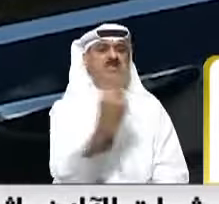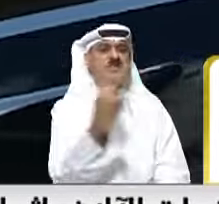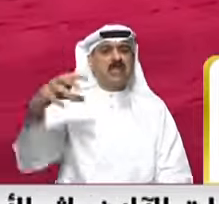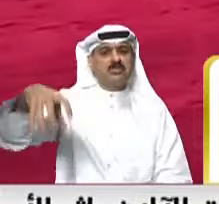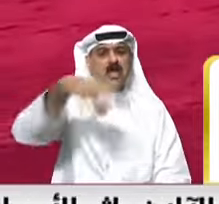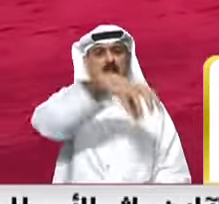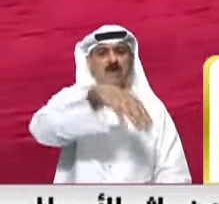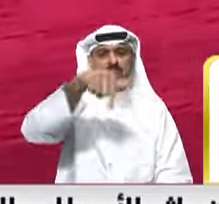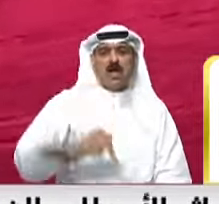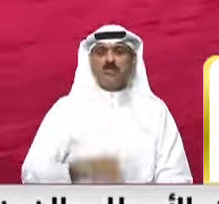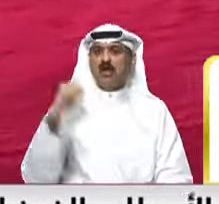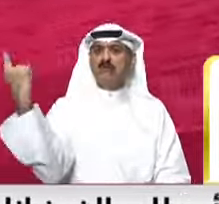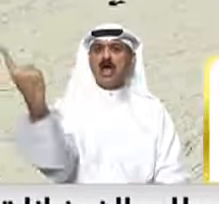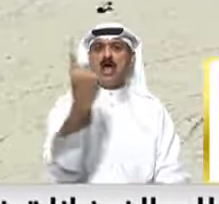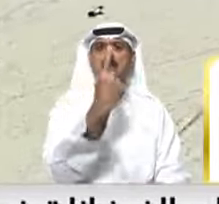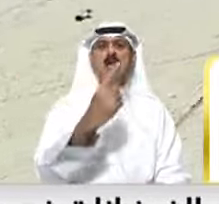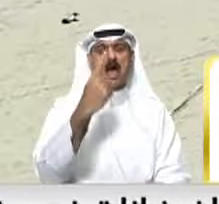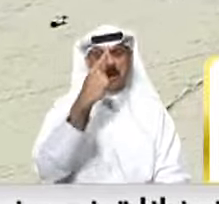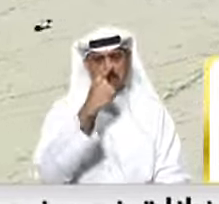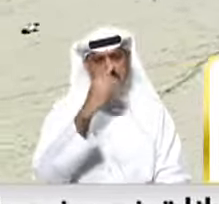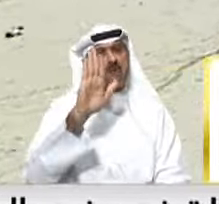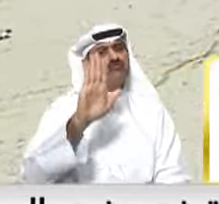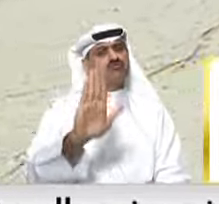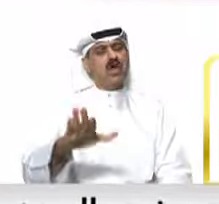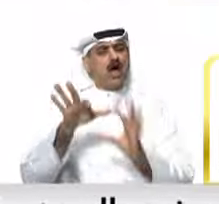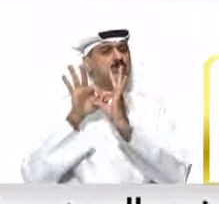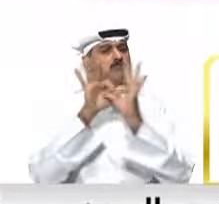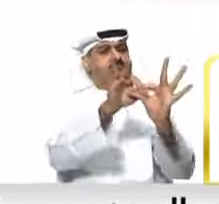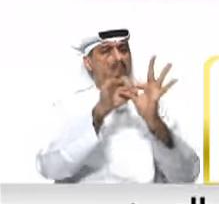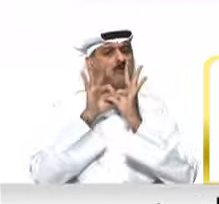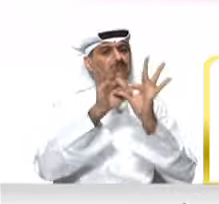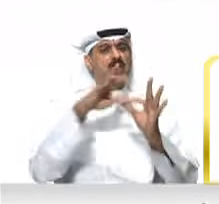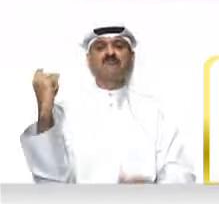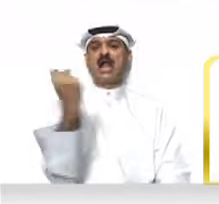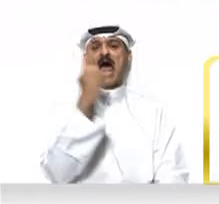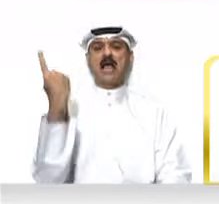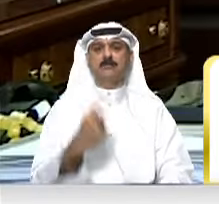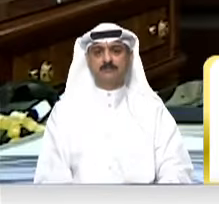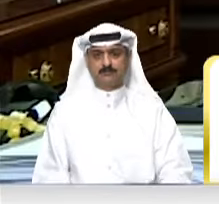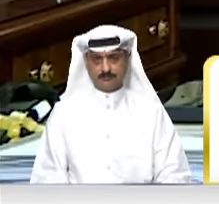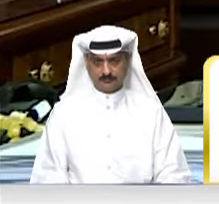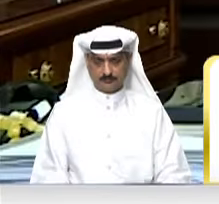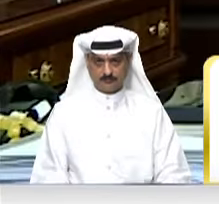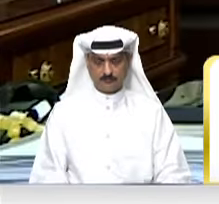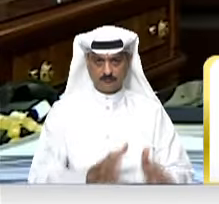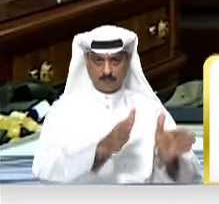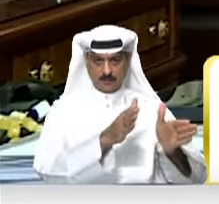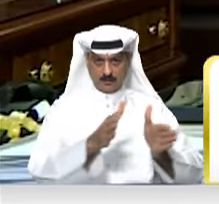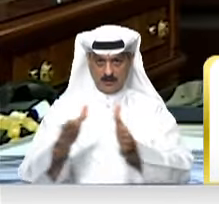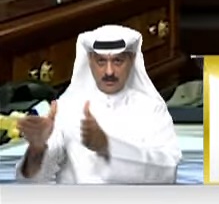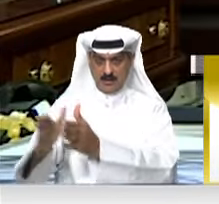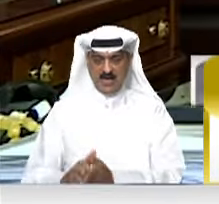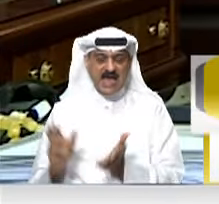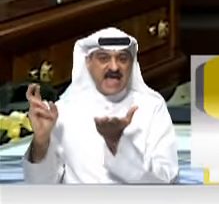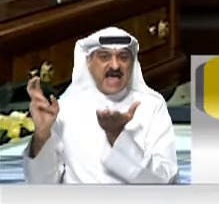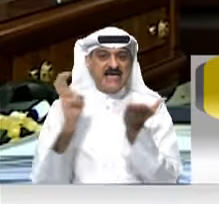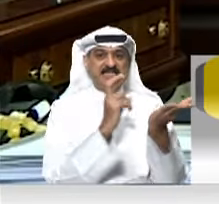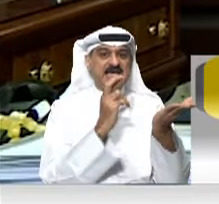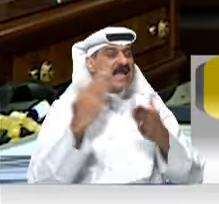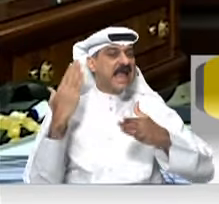احتراما دوليا وشبكة من العلاقات في كل المحافل. تأتي هذه الزيارة